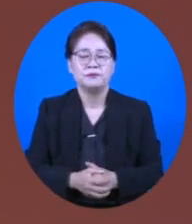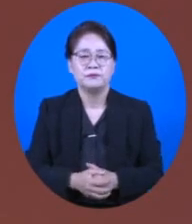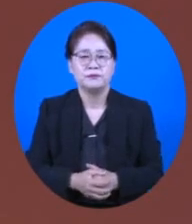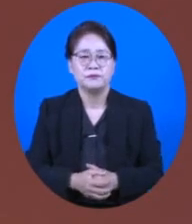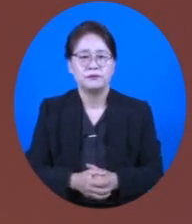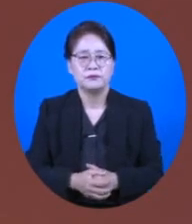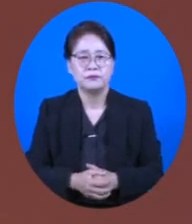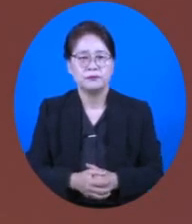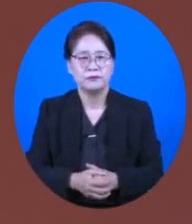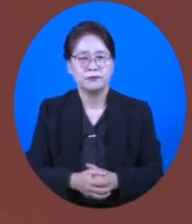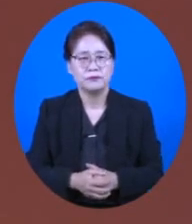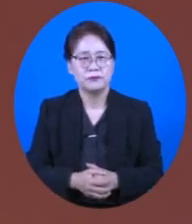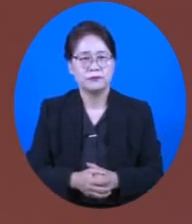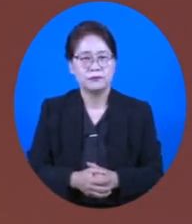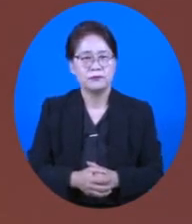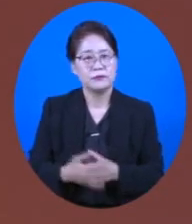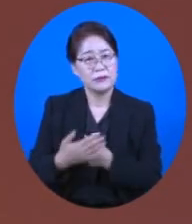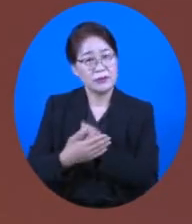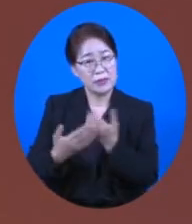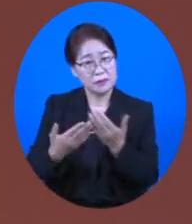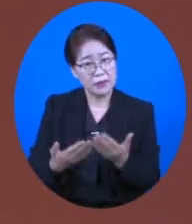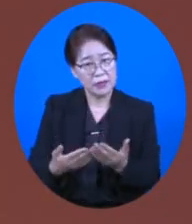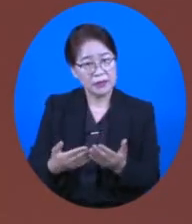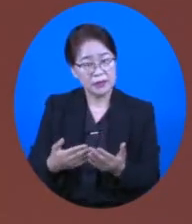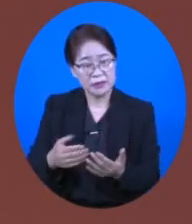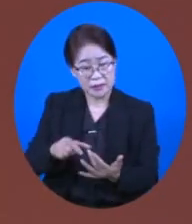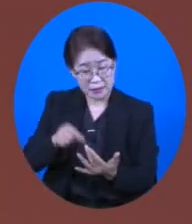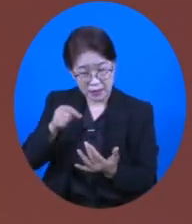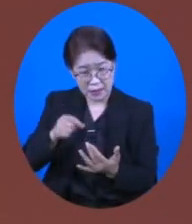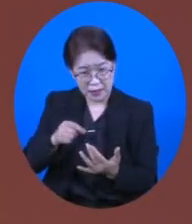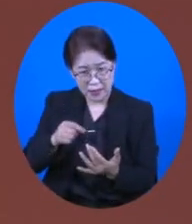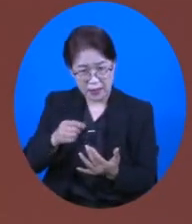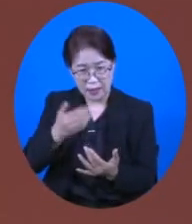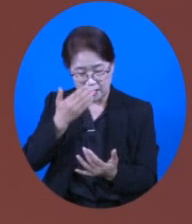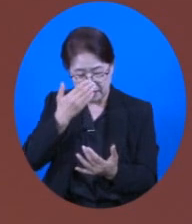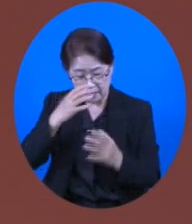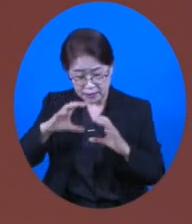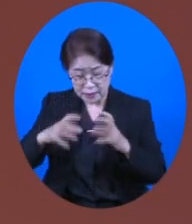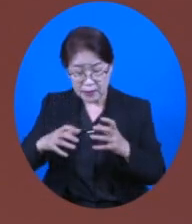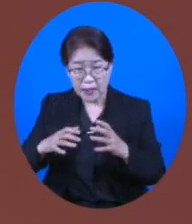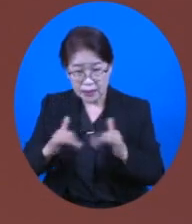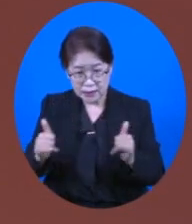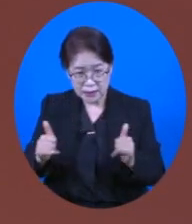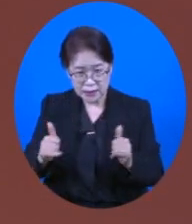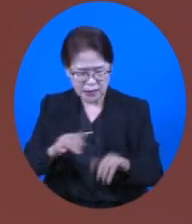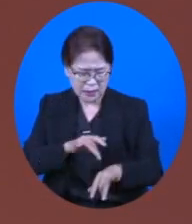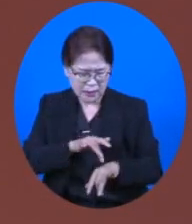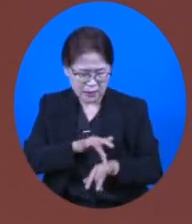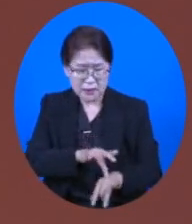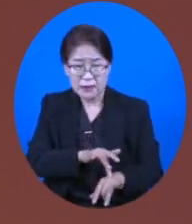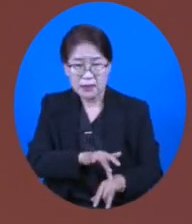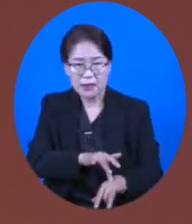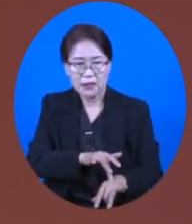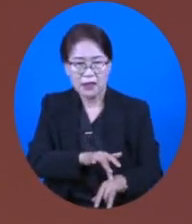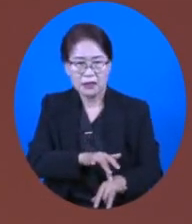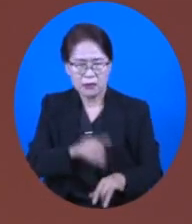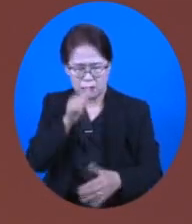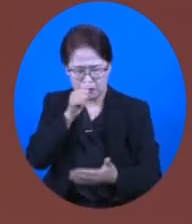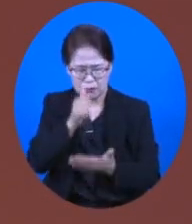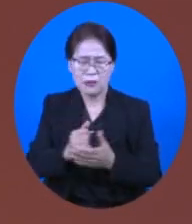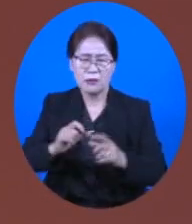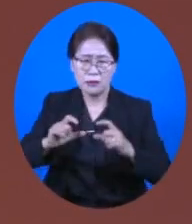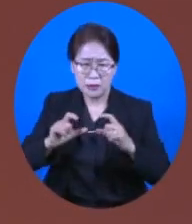그런데 이런 놀라운 은혜를 받은 택한 선민 이스라엘을 사탄이 지금 정죄를